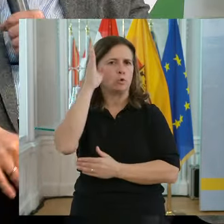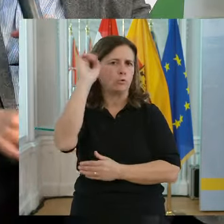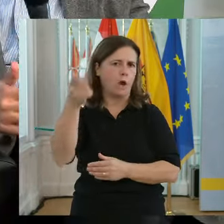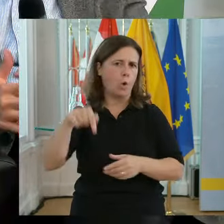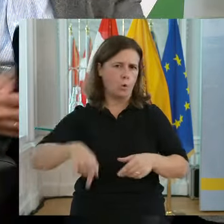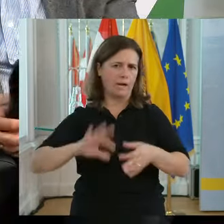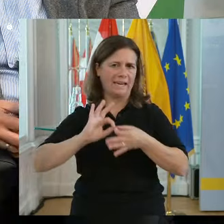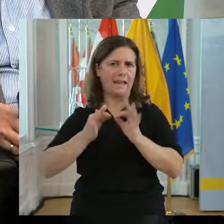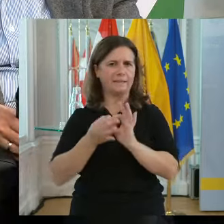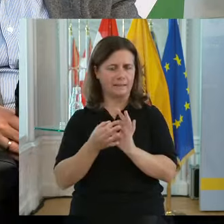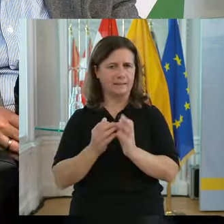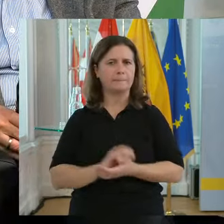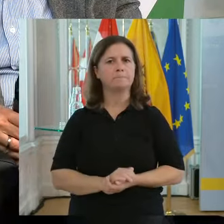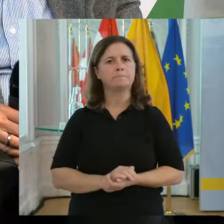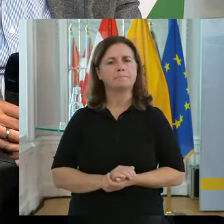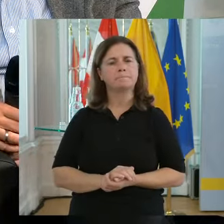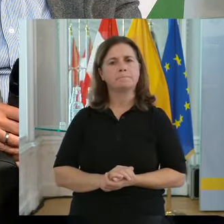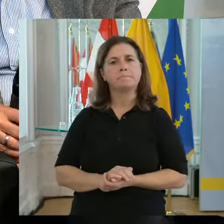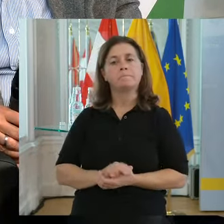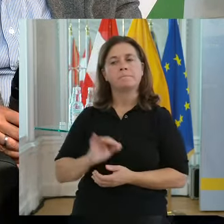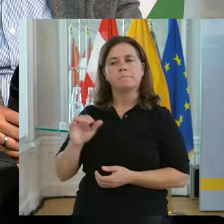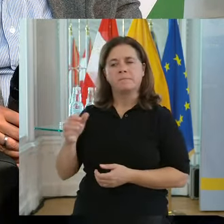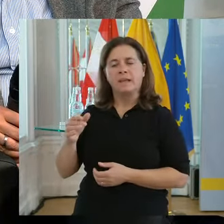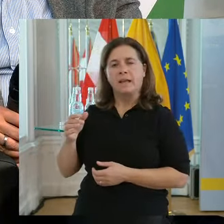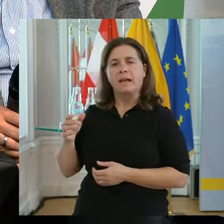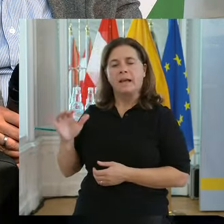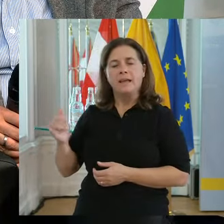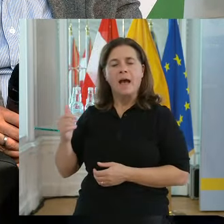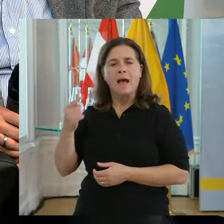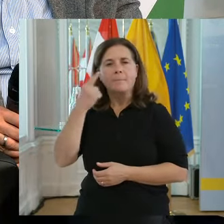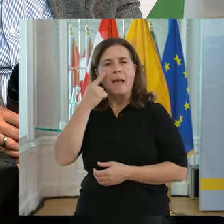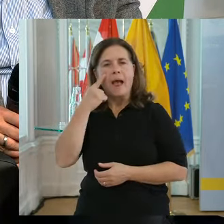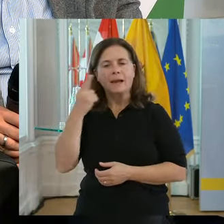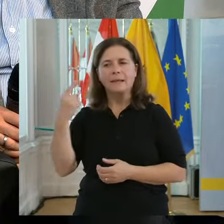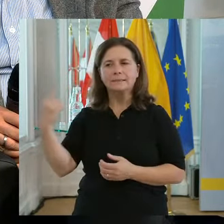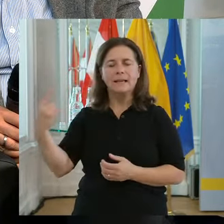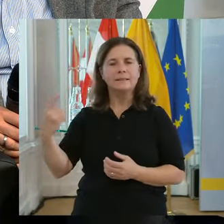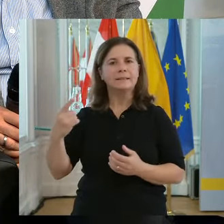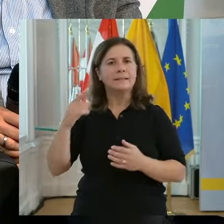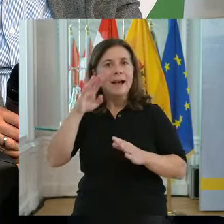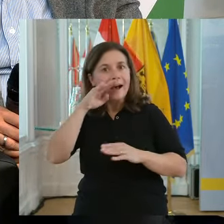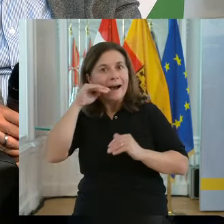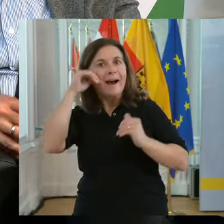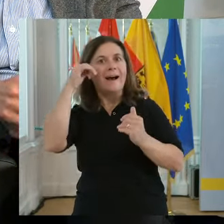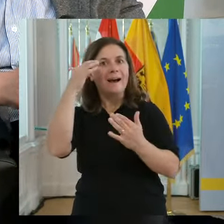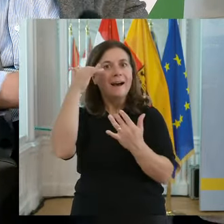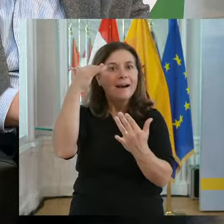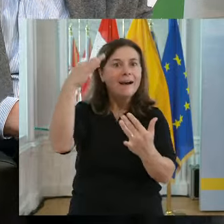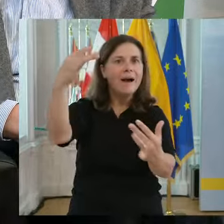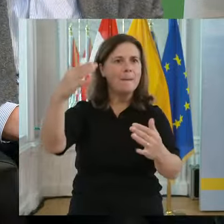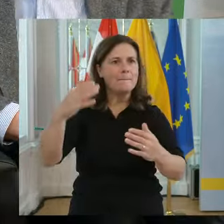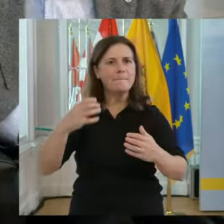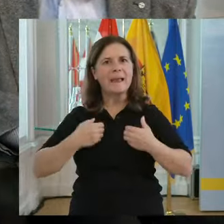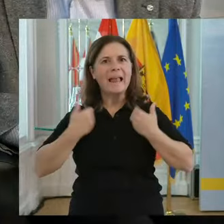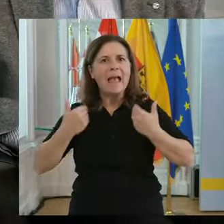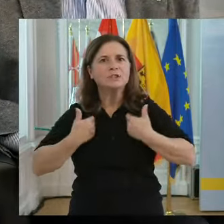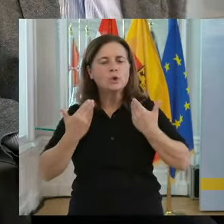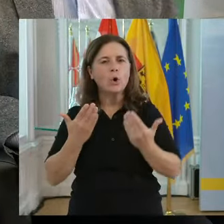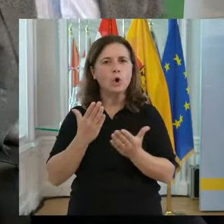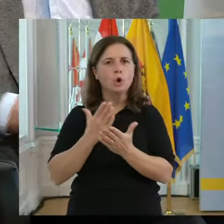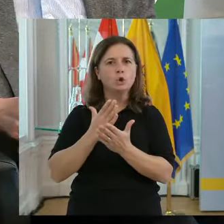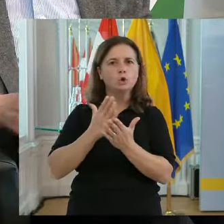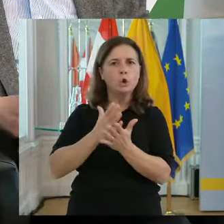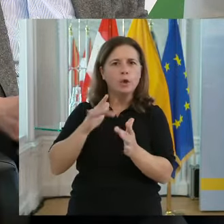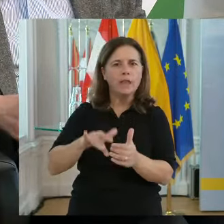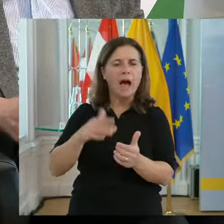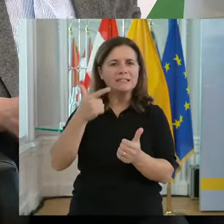Kärnten. Wir merken alle, wie sehr der Herr Essel sprüht vor Begeisterung zu diesem Thema. Er hat mir gleich schon die nächsten zwei